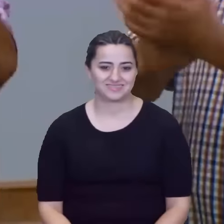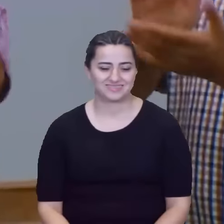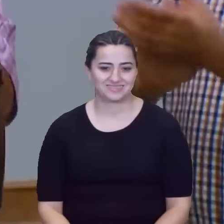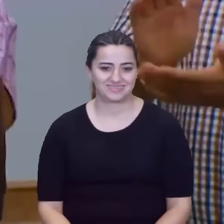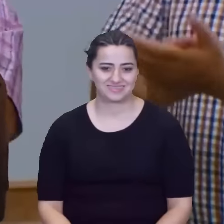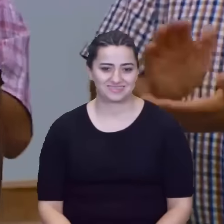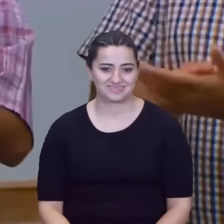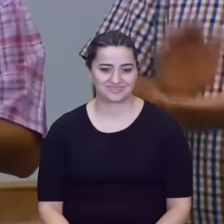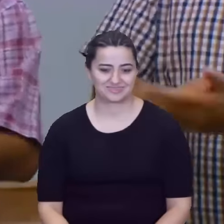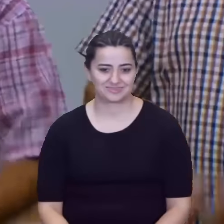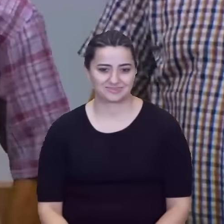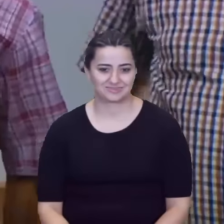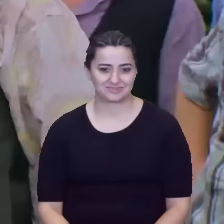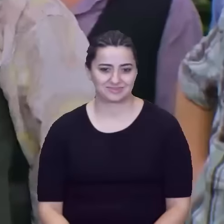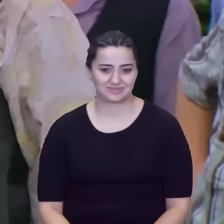kasım kasılıyor.